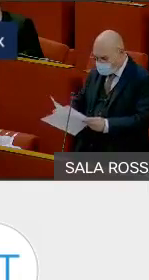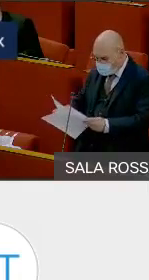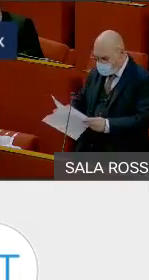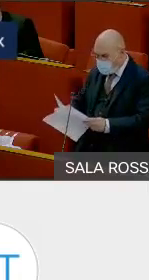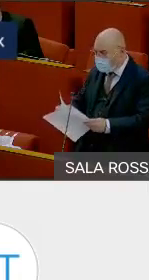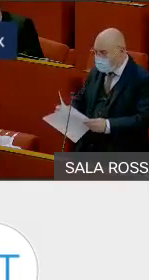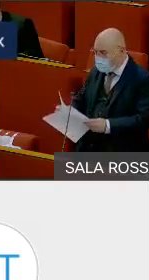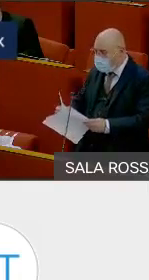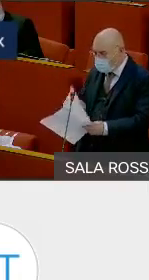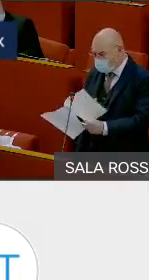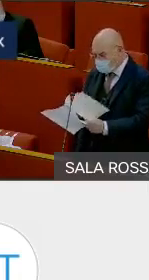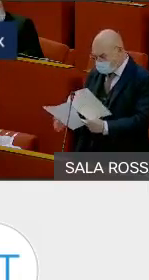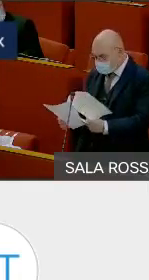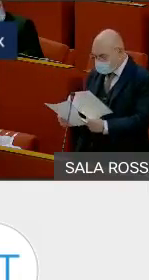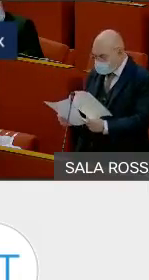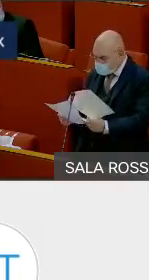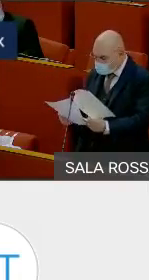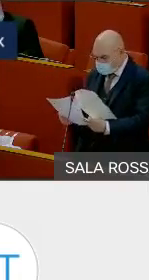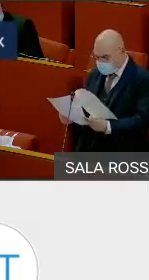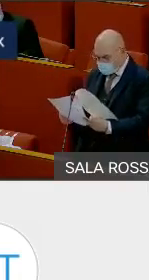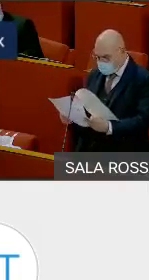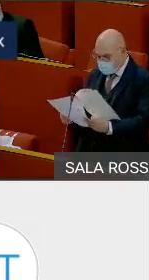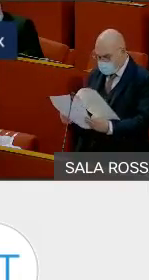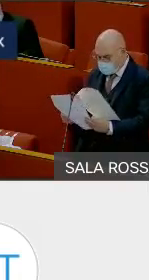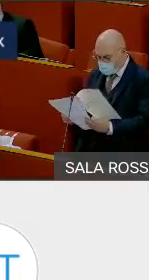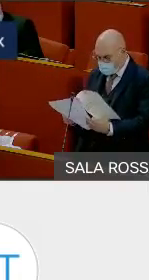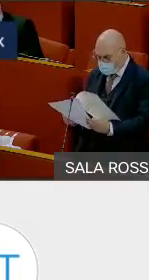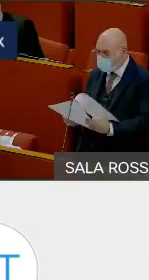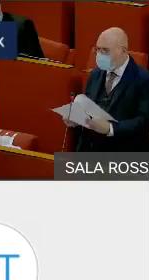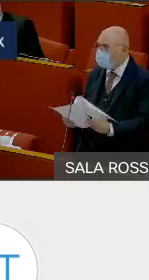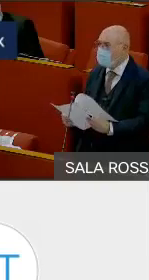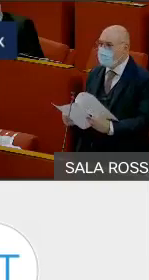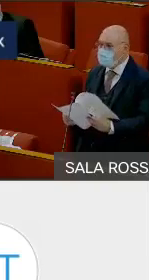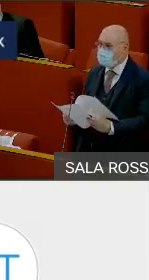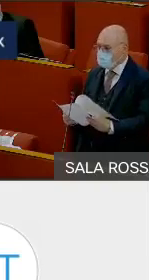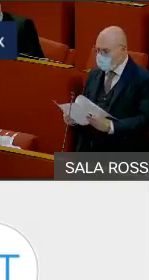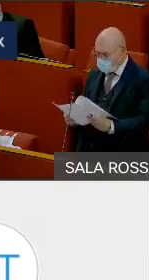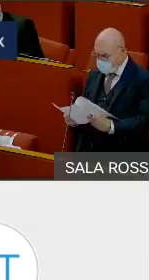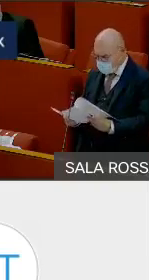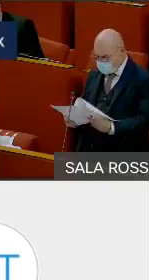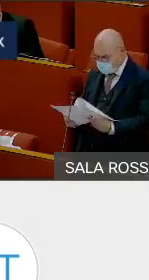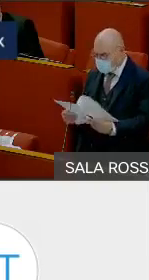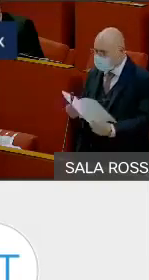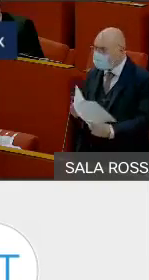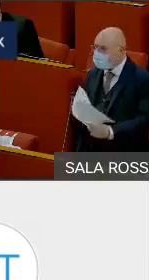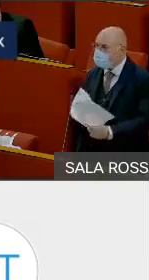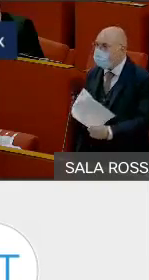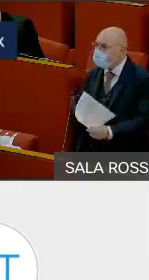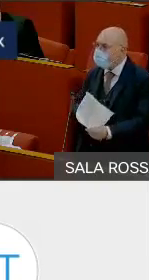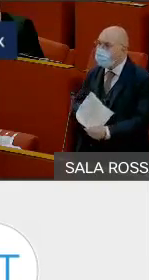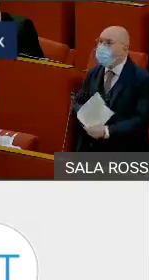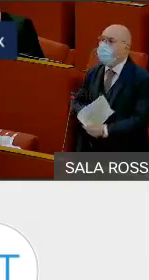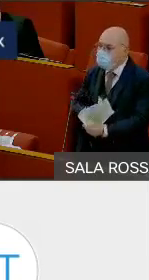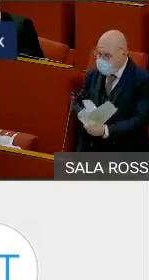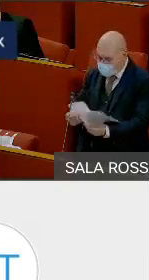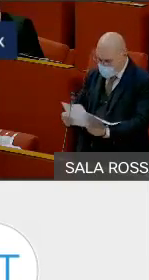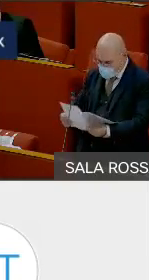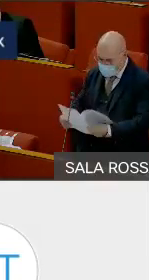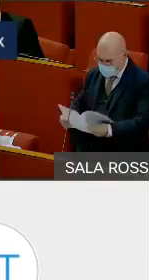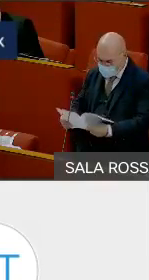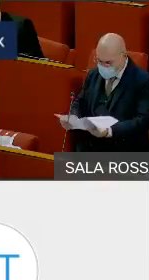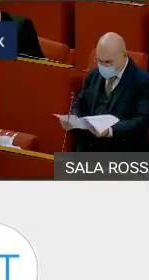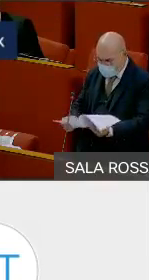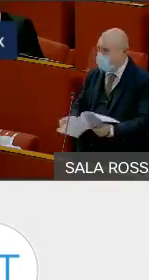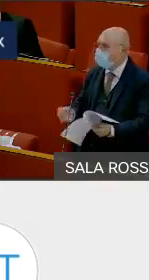questo oppure accettate quello che dico negli emendamenti che ho presentato è certa e comunque